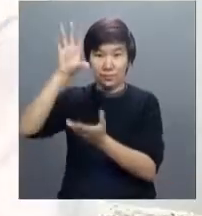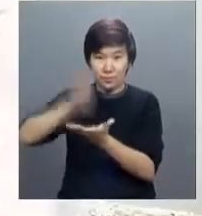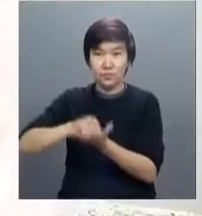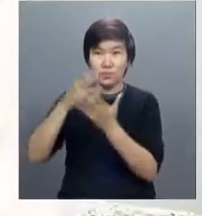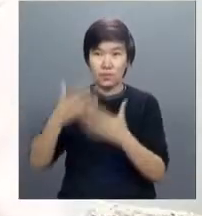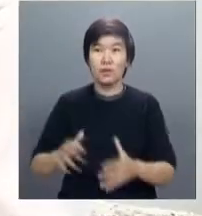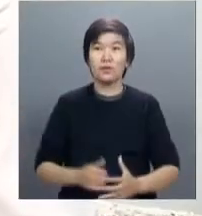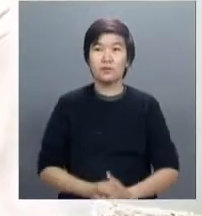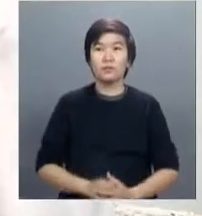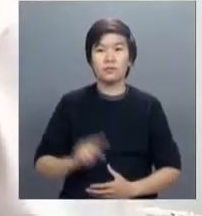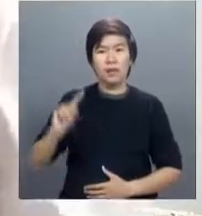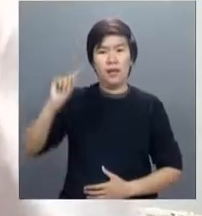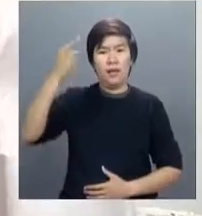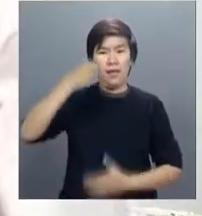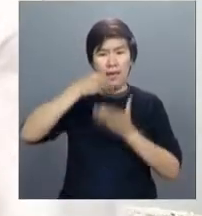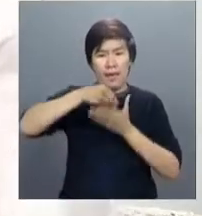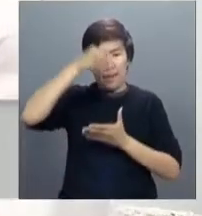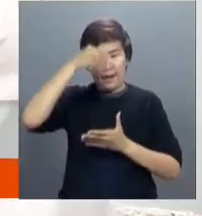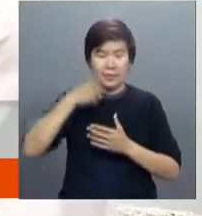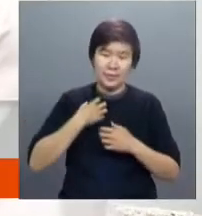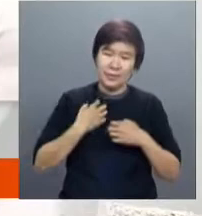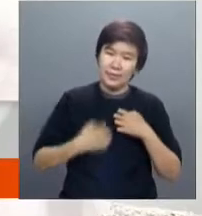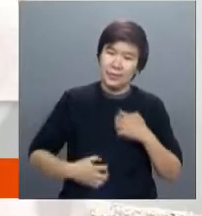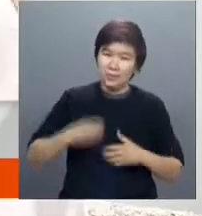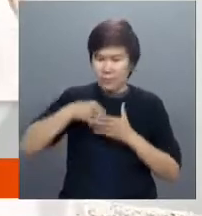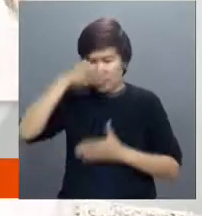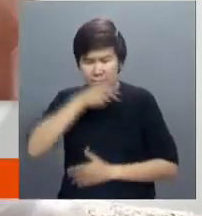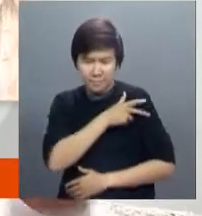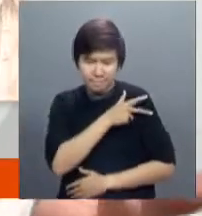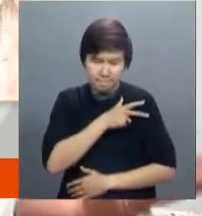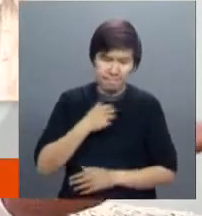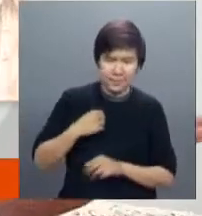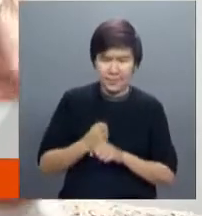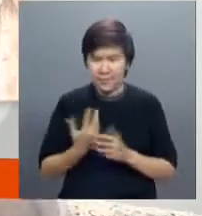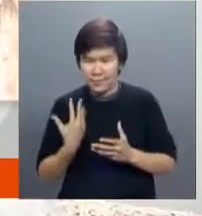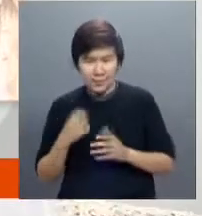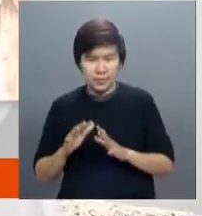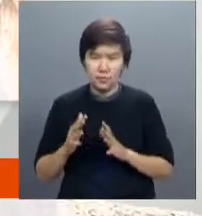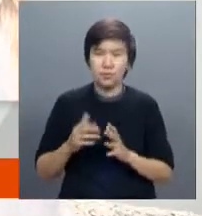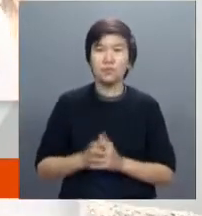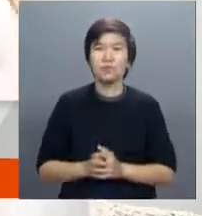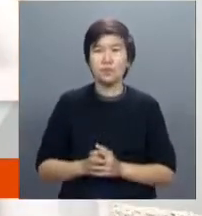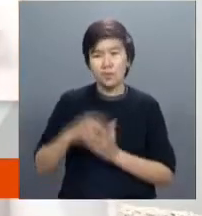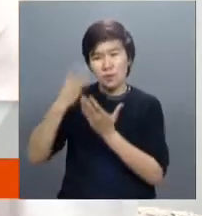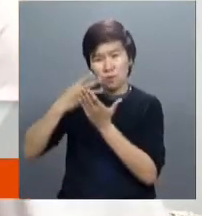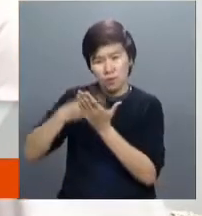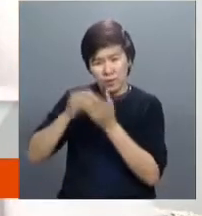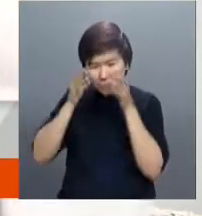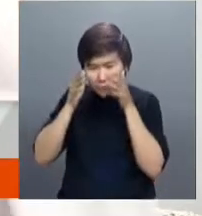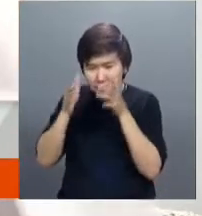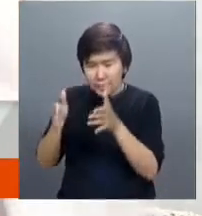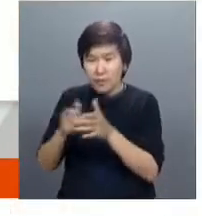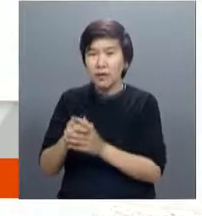จริงๆตอนแรกมาเรียนก็อึดอัดเหมือนกันว่าโอ๊ยเราเป็นศิลปินทำงานศิลปะแต่ต้องกลายเป็นว่าจะต้องมาทำในวิชาการแต่จากการมองว่าการเขียนวิชาการ